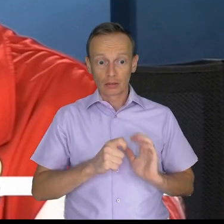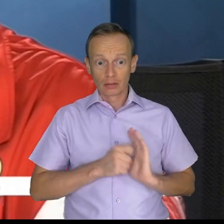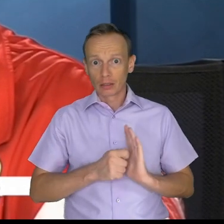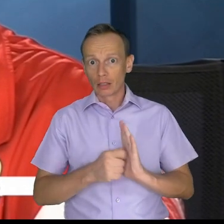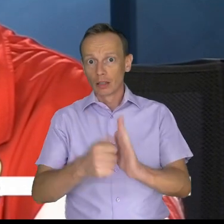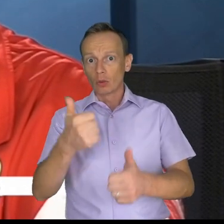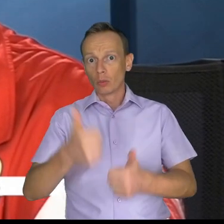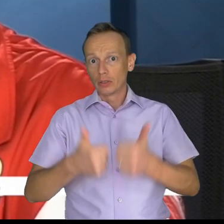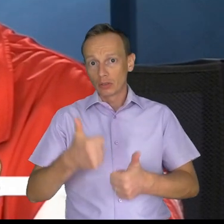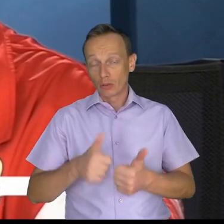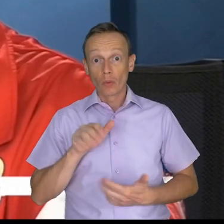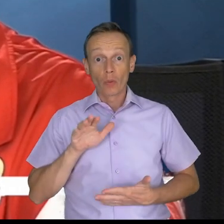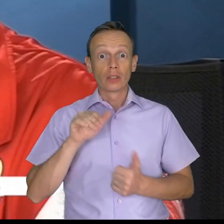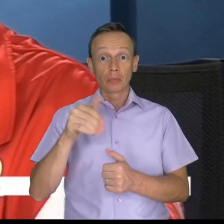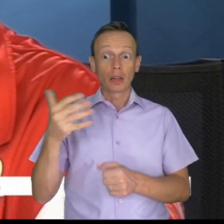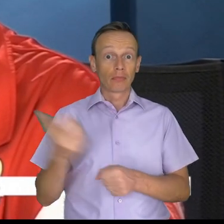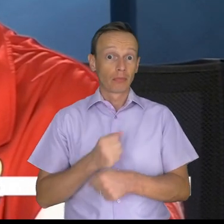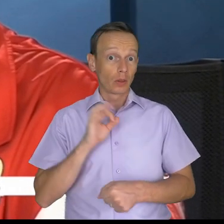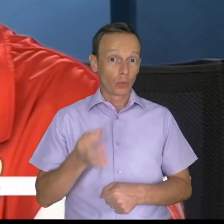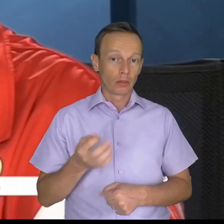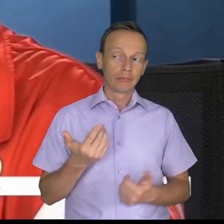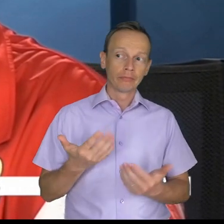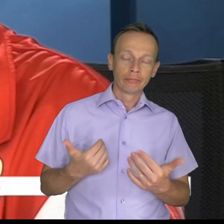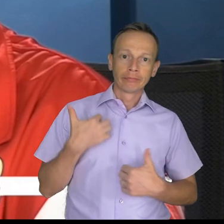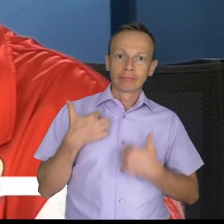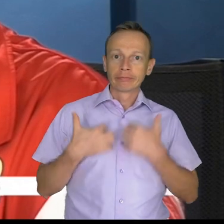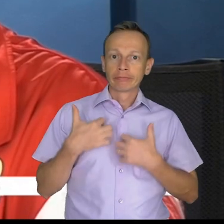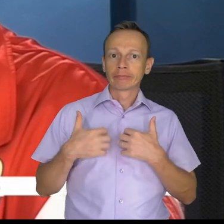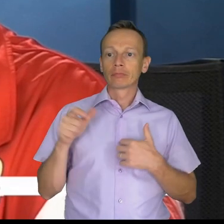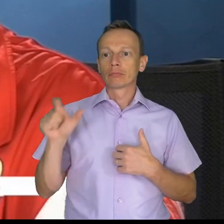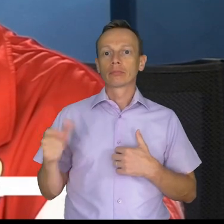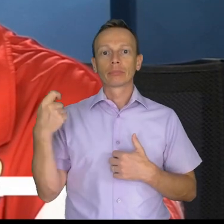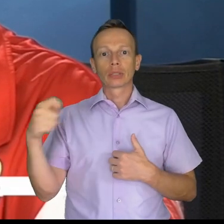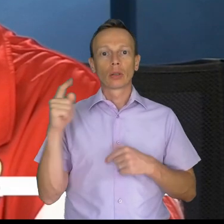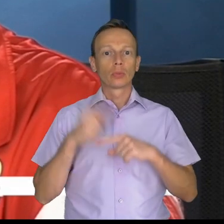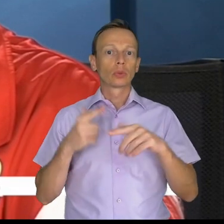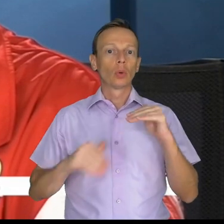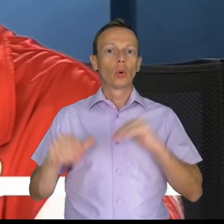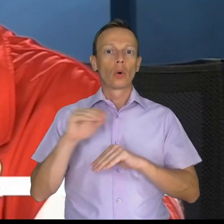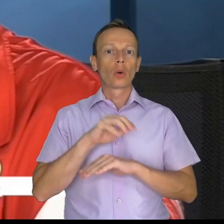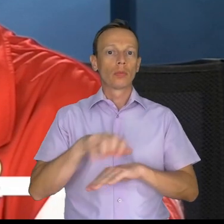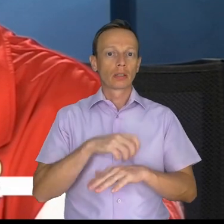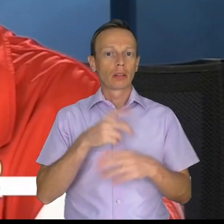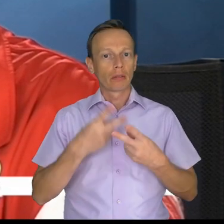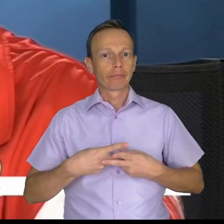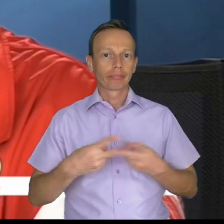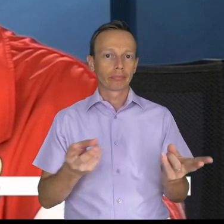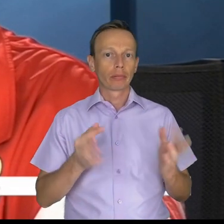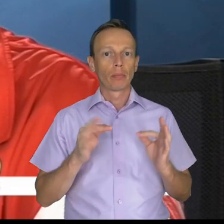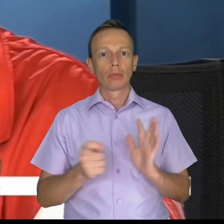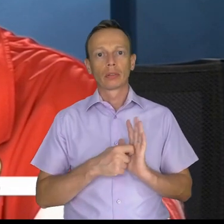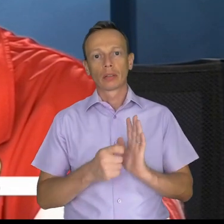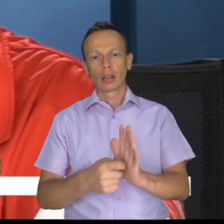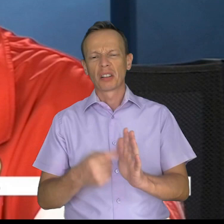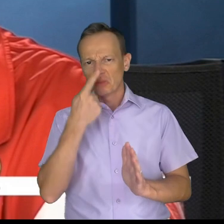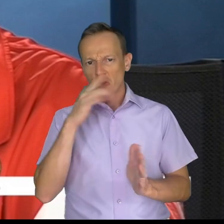espérant que, ça s'allège, et on attend avec impatience, effectivement, la déclaration du président et du haut-commissaire